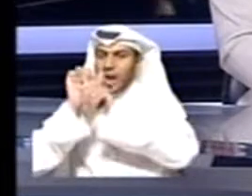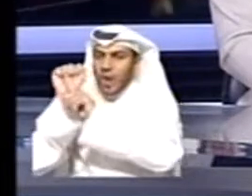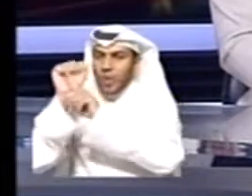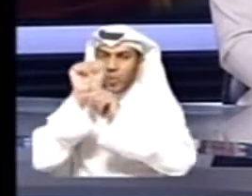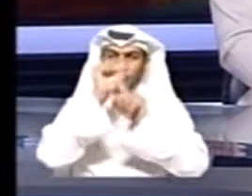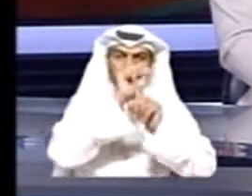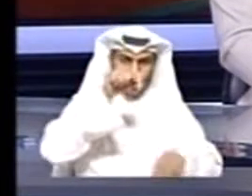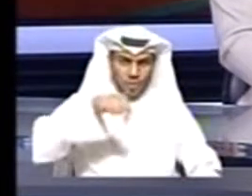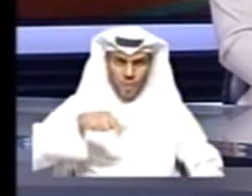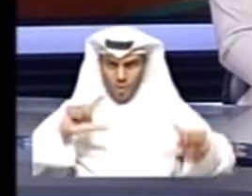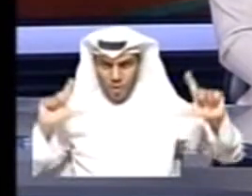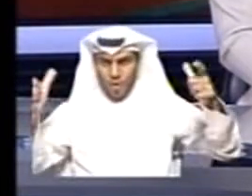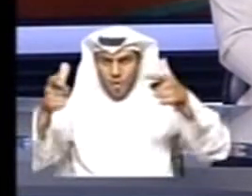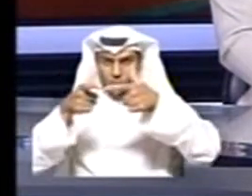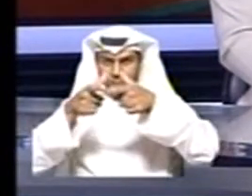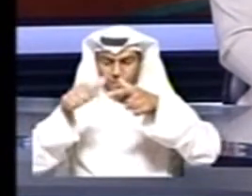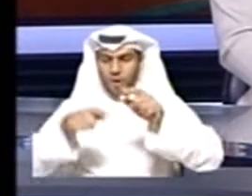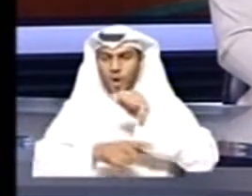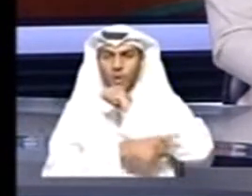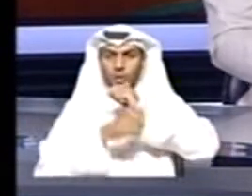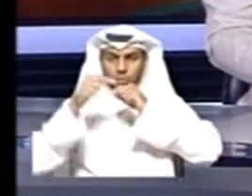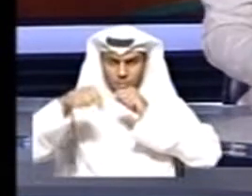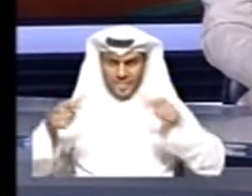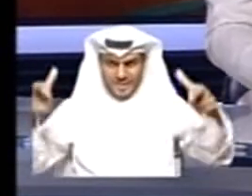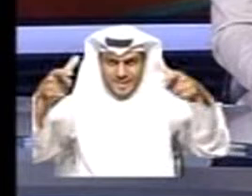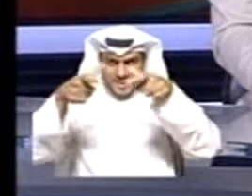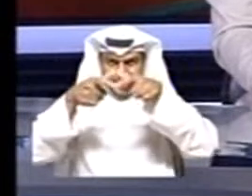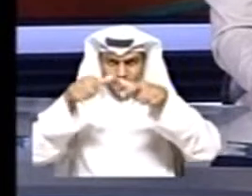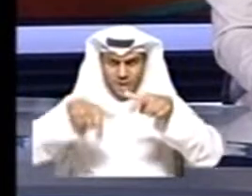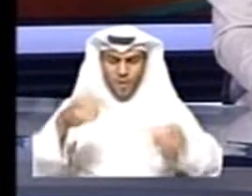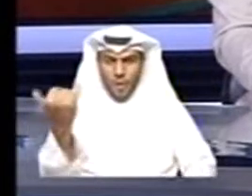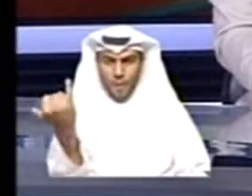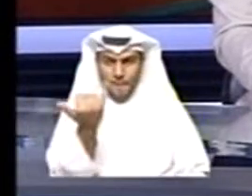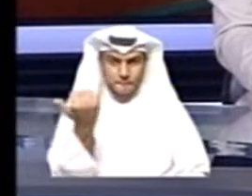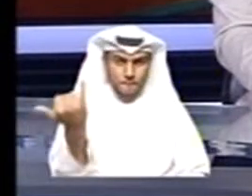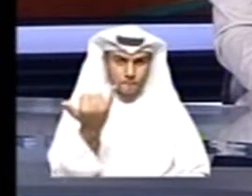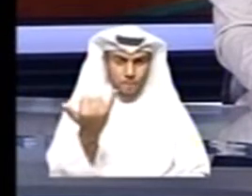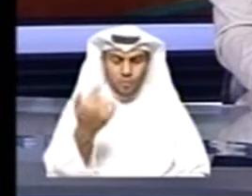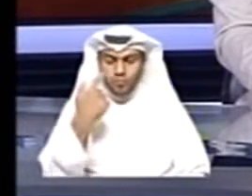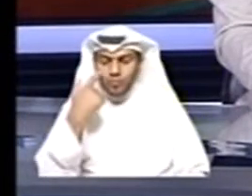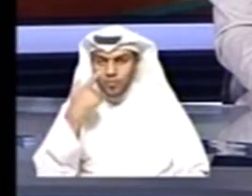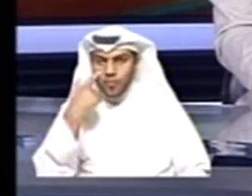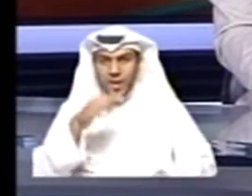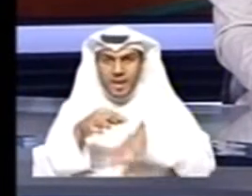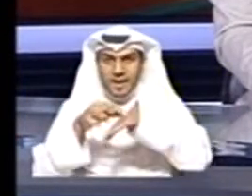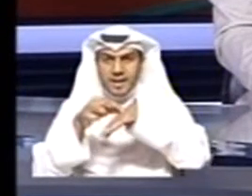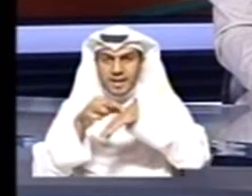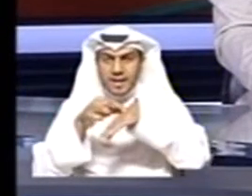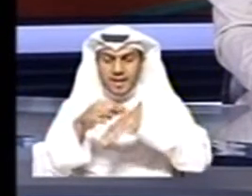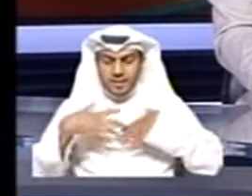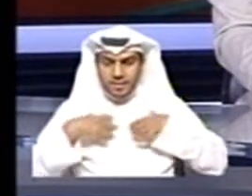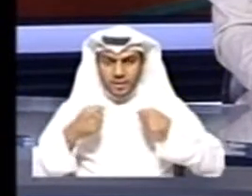الأسبوع إلى وجود تنسيق مع الجهات الحكومية حول متابعة الحالة الصحية في